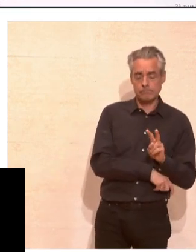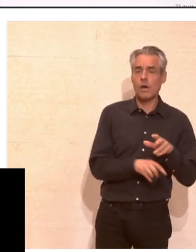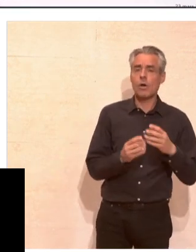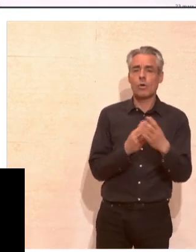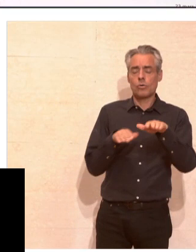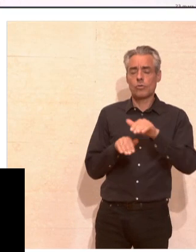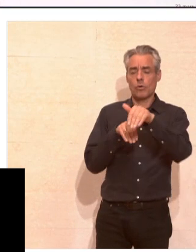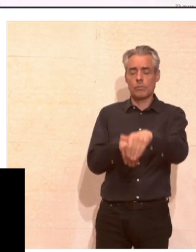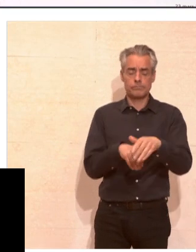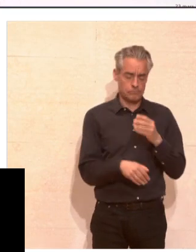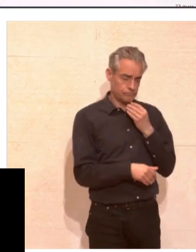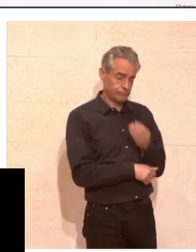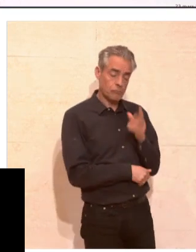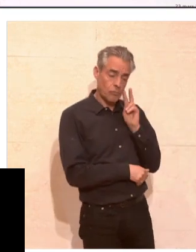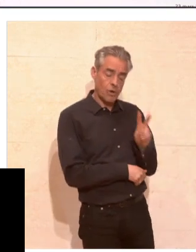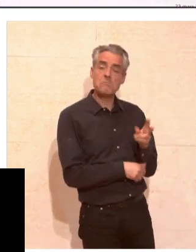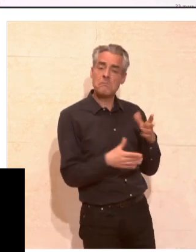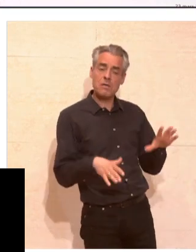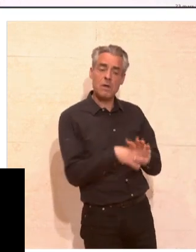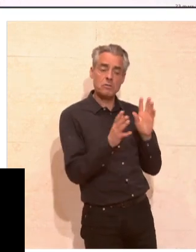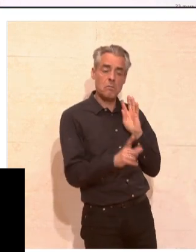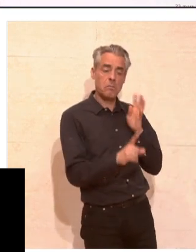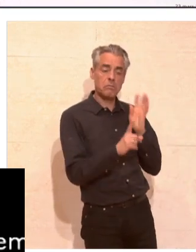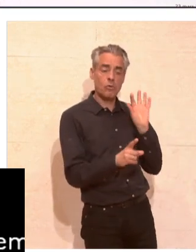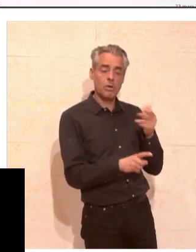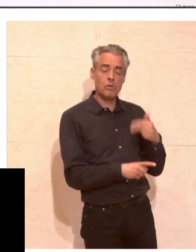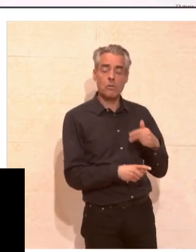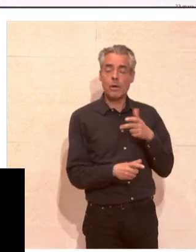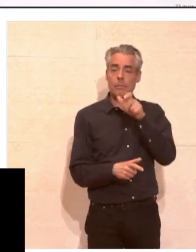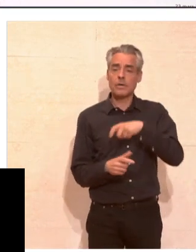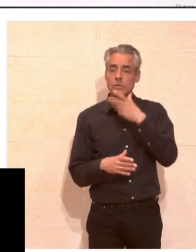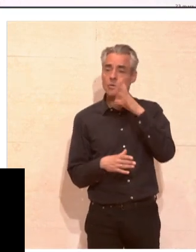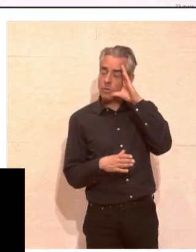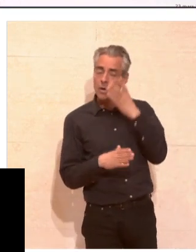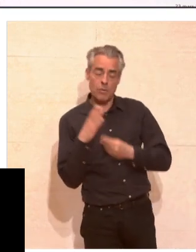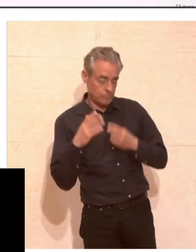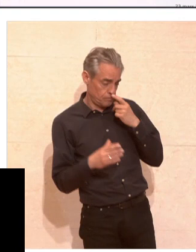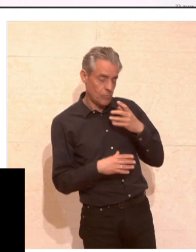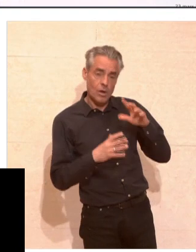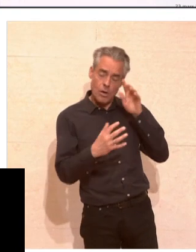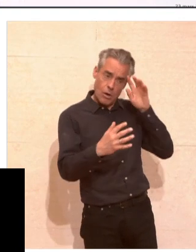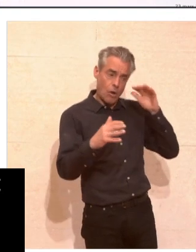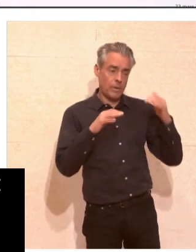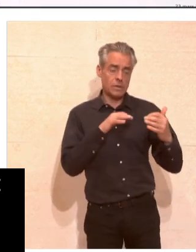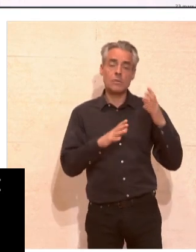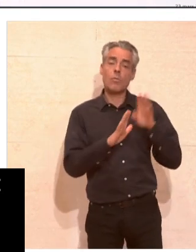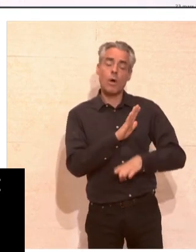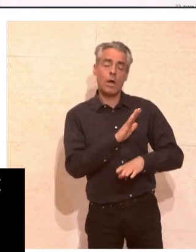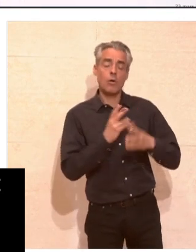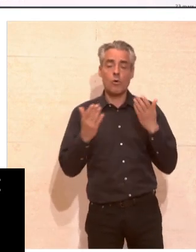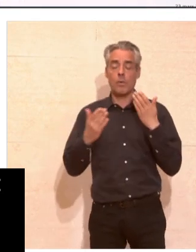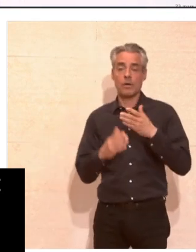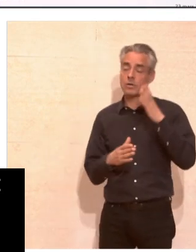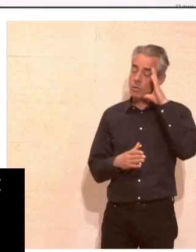demande d'évaluer le niveau d'empathie qu'on a devant cette image, et les personnes en privation de sommeil vont ressentir moins d'empathie par rapport donc à cette